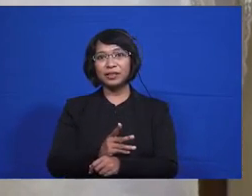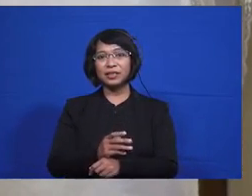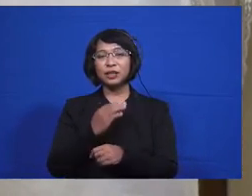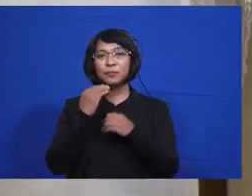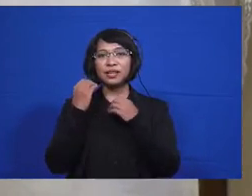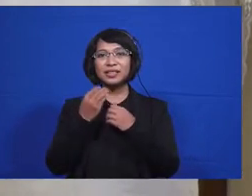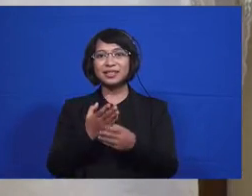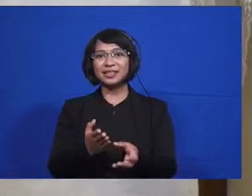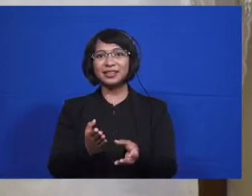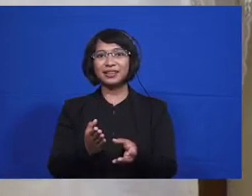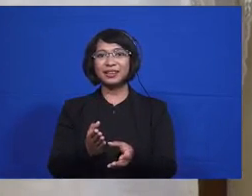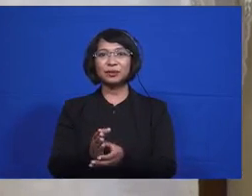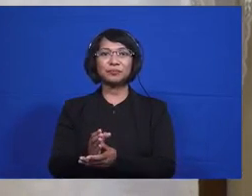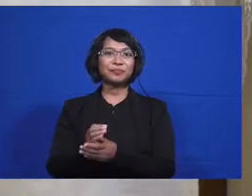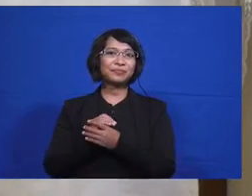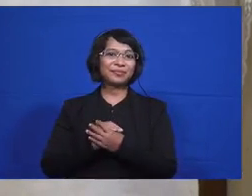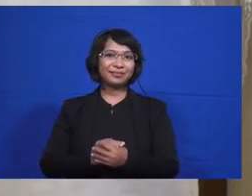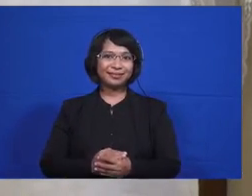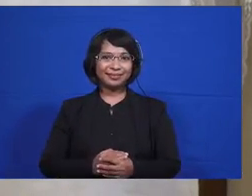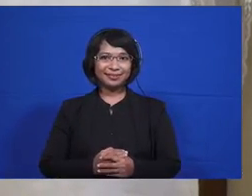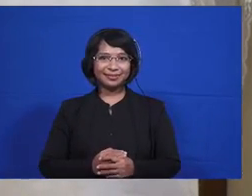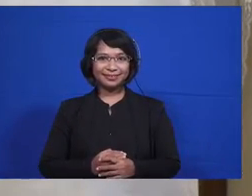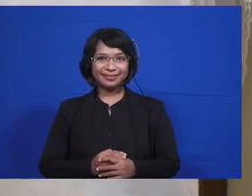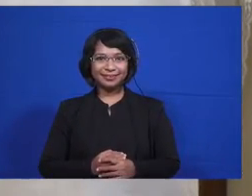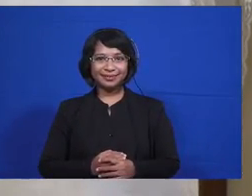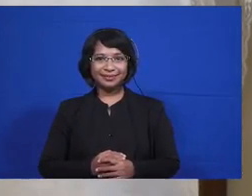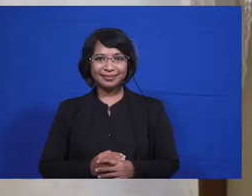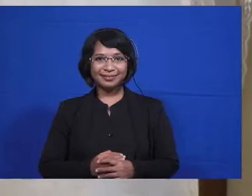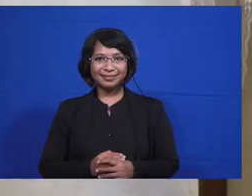dan berkah dalam.